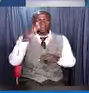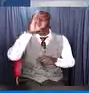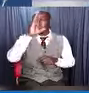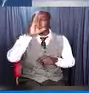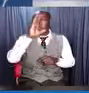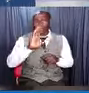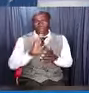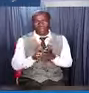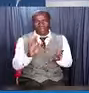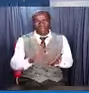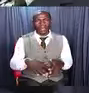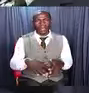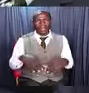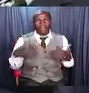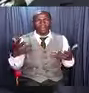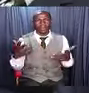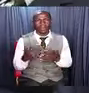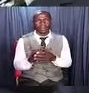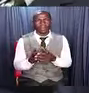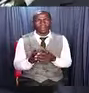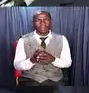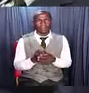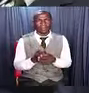God. Hallelujah. Hallelujah.